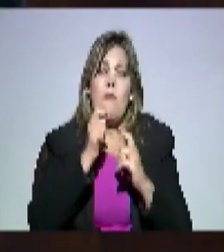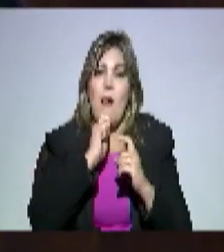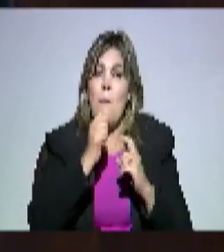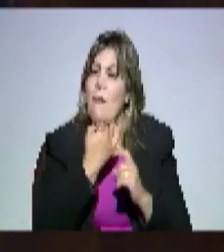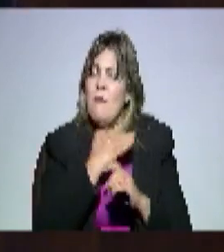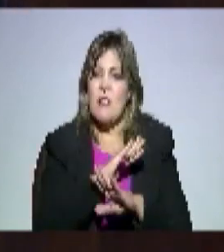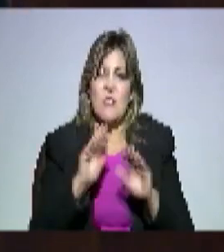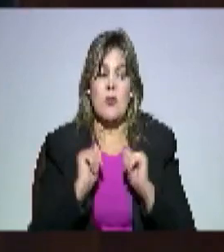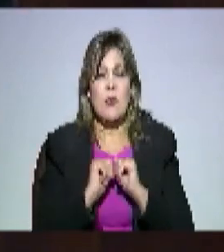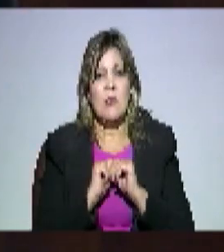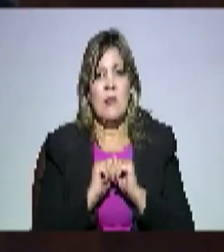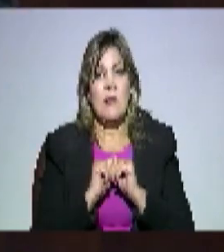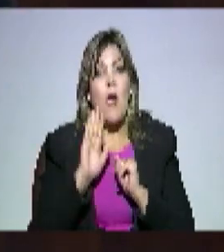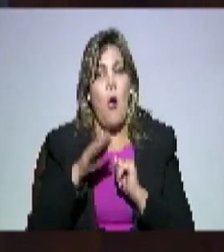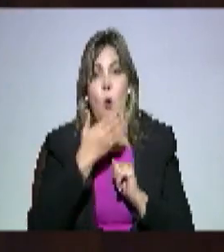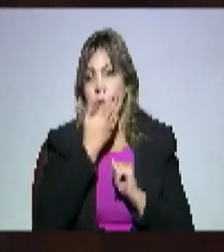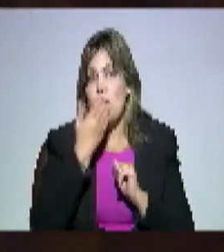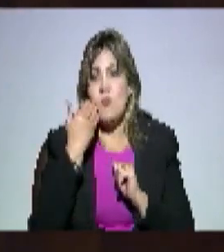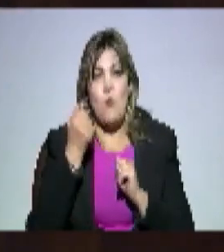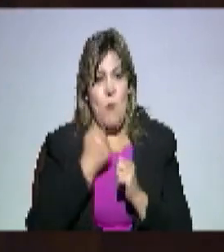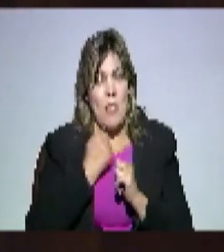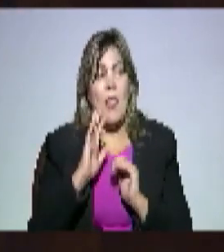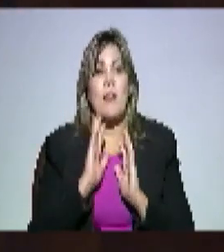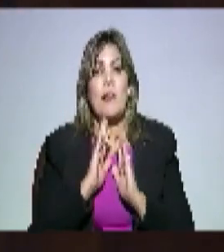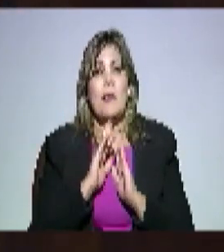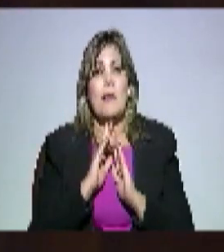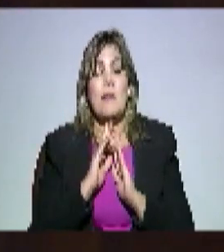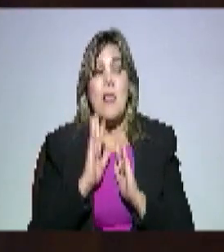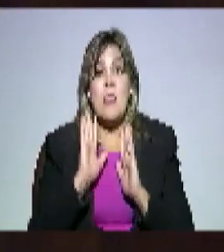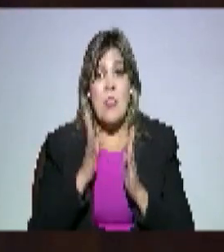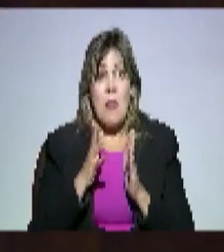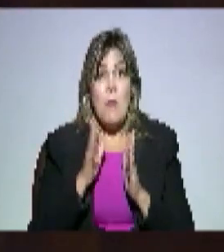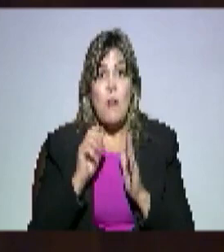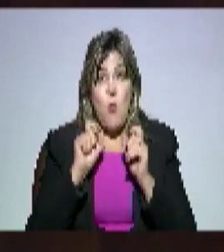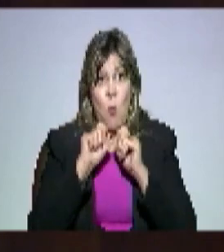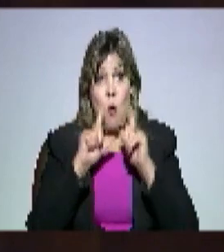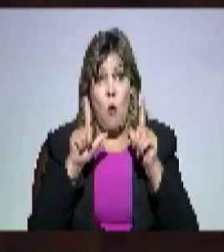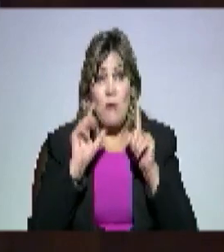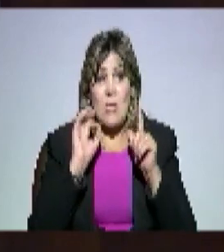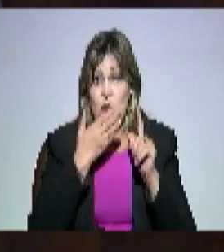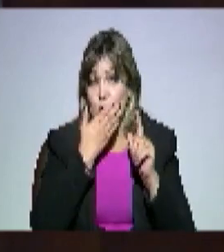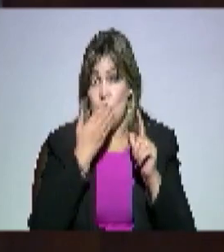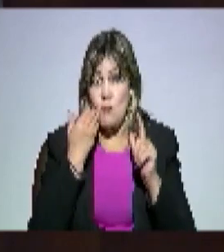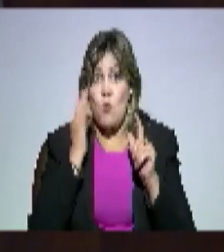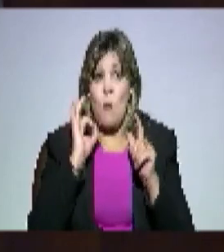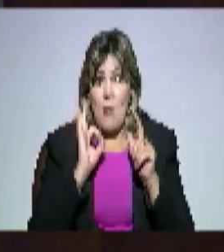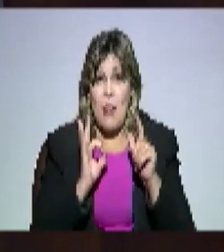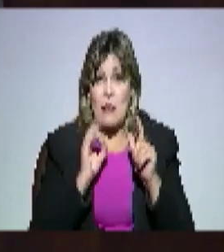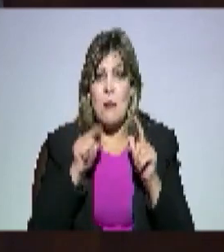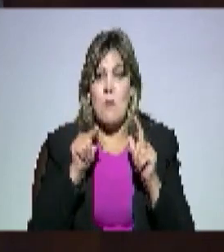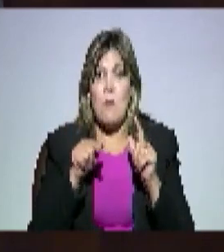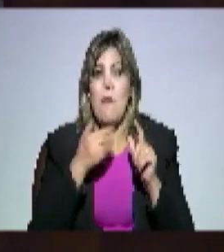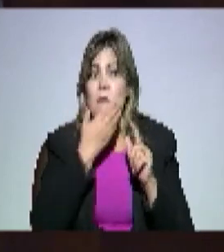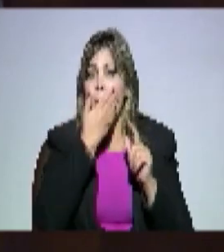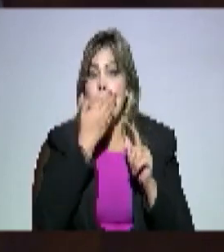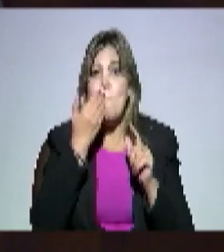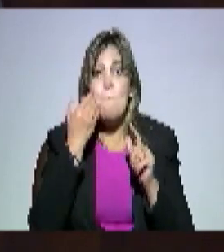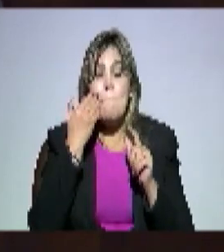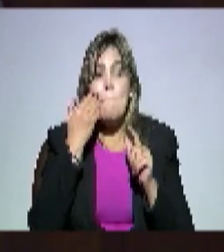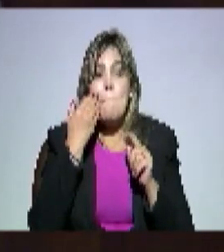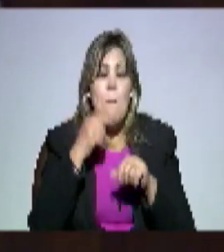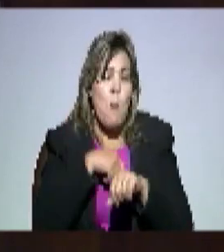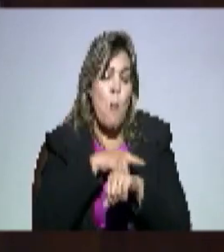تعريف الصوم الاكاديمي بتاعنا طبعا هنا واضح ان الصوم لازم يبقى فيه نوع من انواع انقطاع نوع من